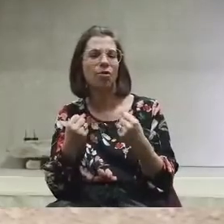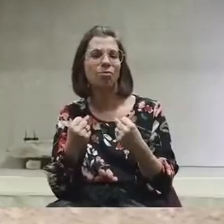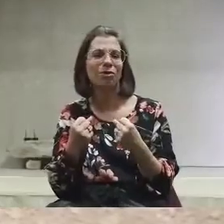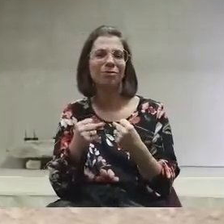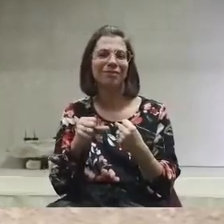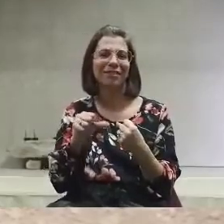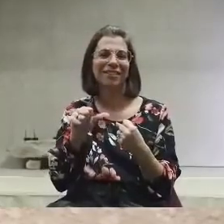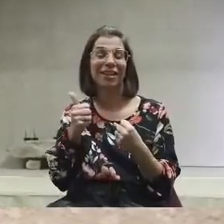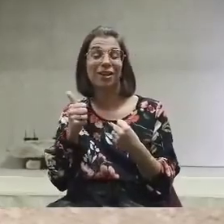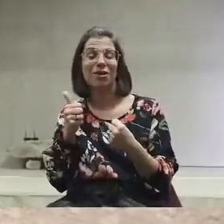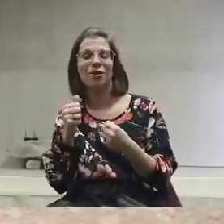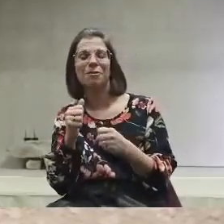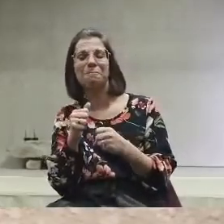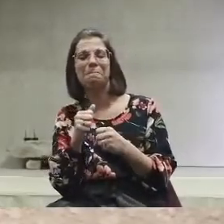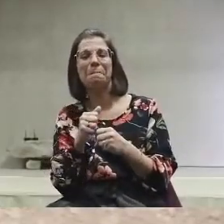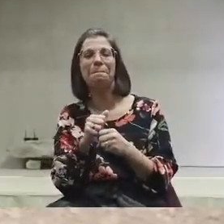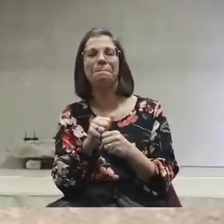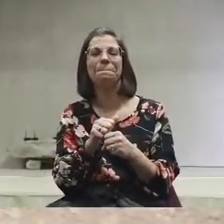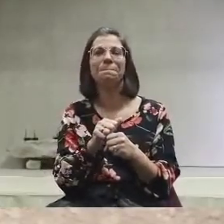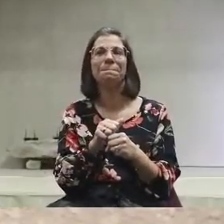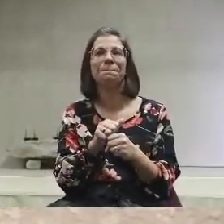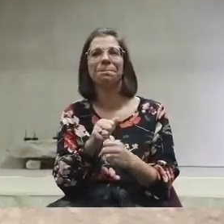connaît.